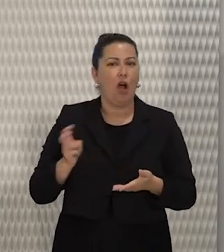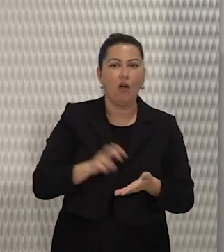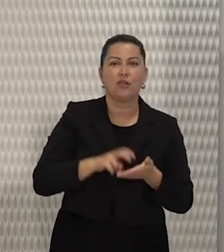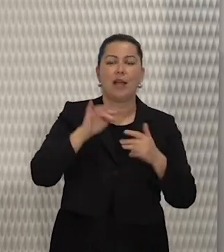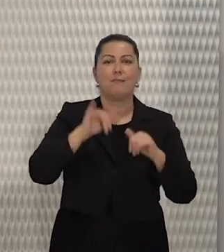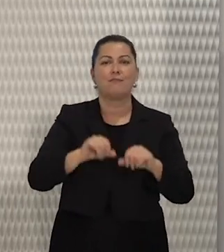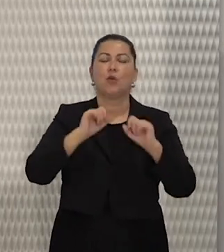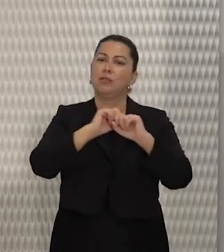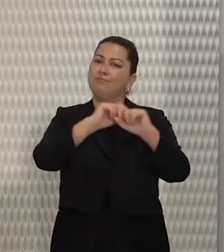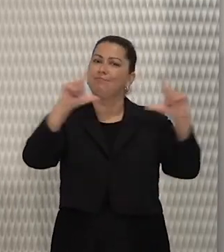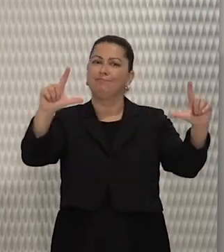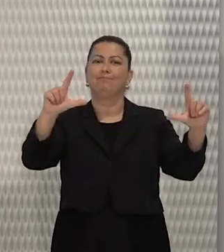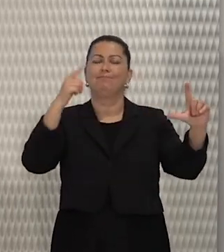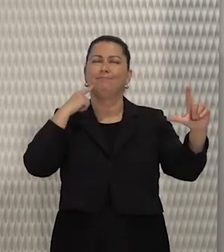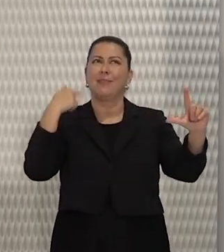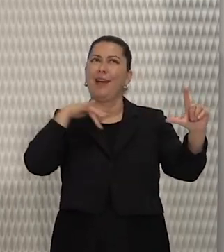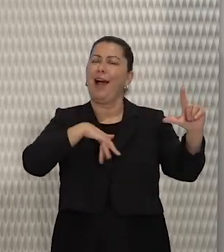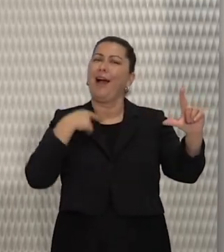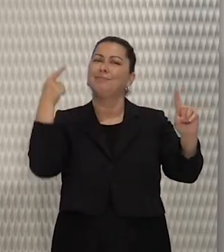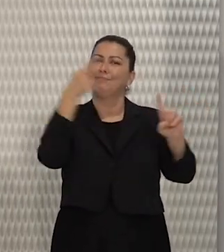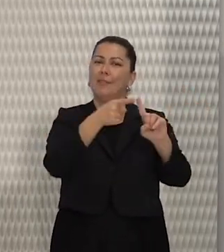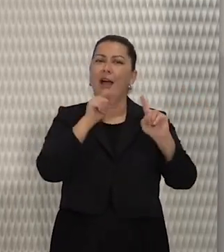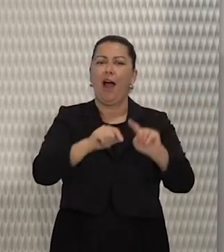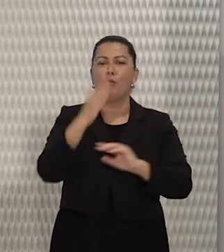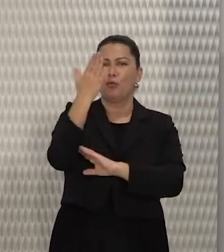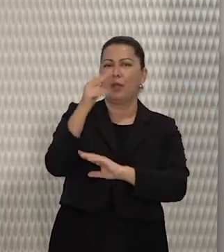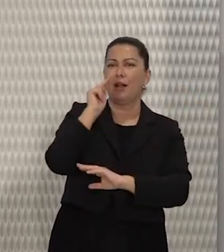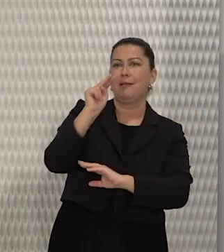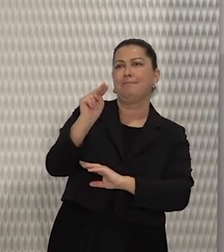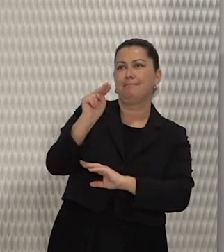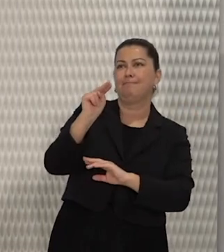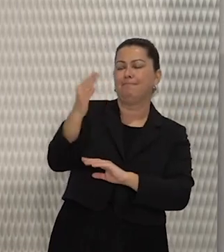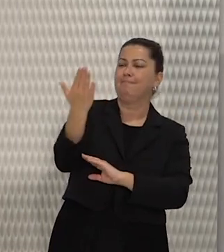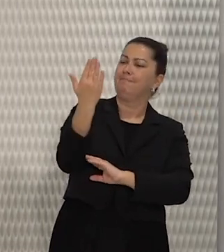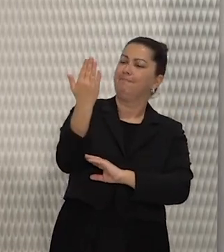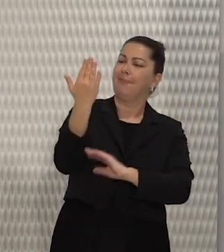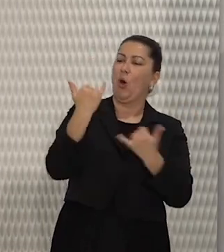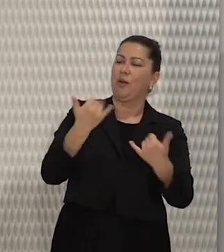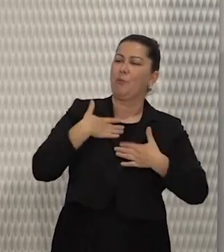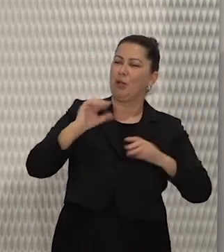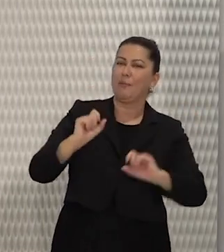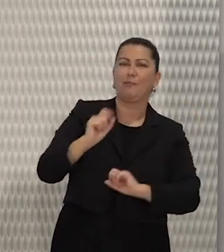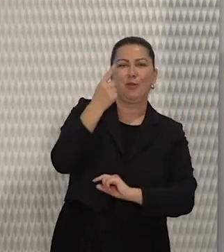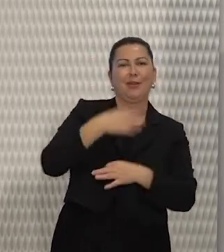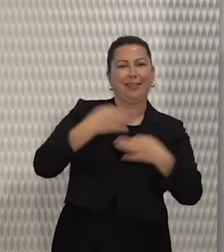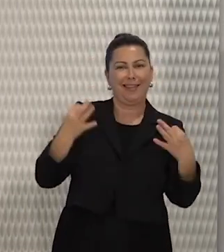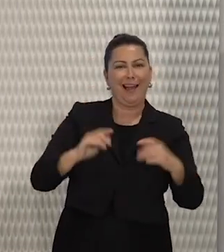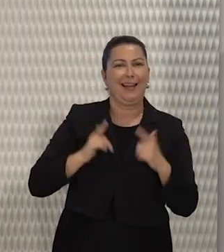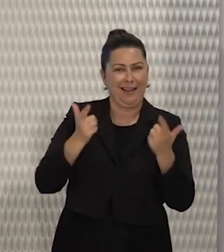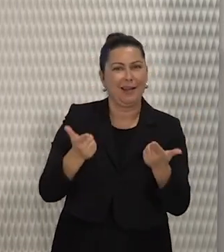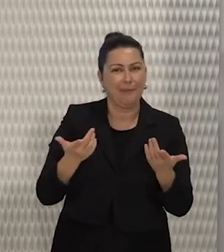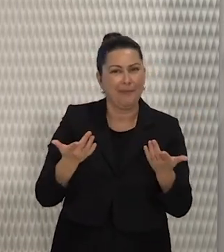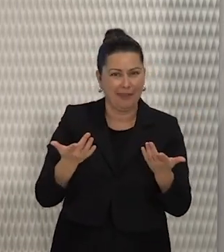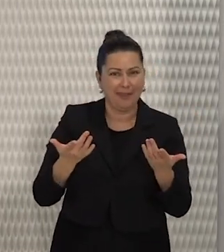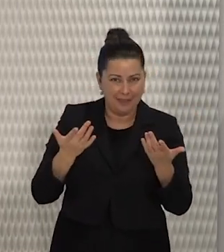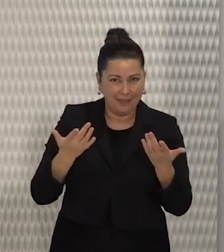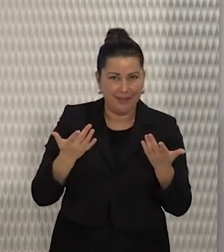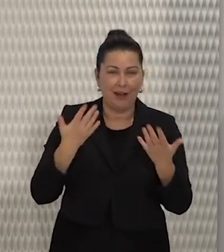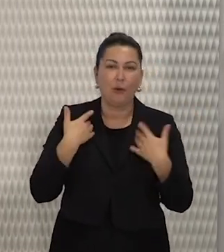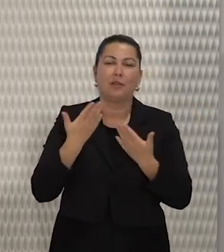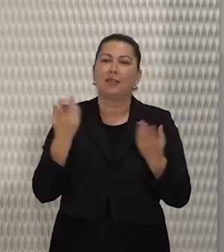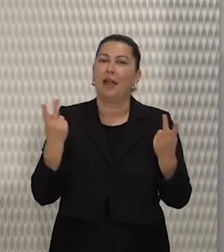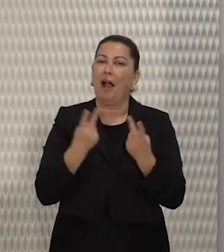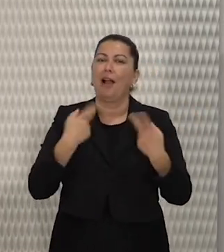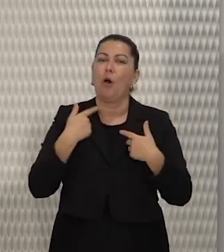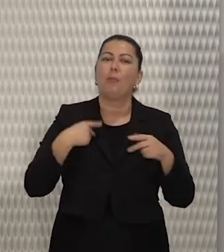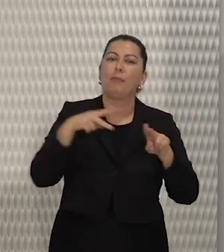eine Vision haben, in den Spiegel zu gucken und sagen, heute aus dem Tag möchte ich was ganz Besonderes machen. Und das sollte uns eigentlich nicht unterscheiden, mit oder ohne